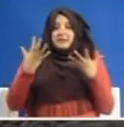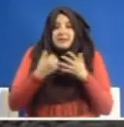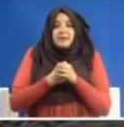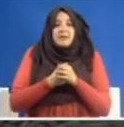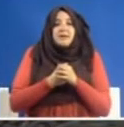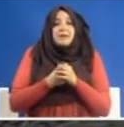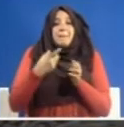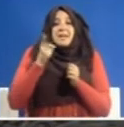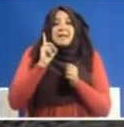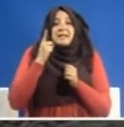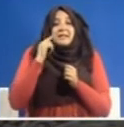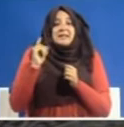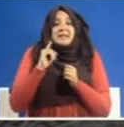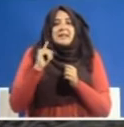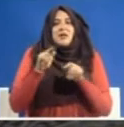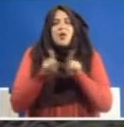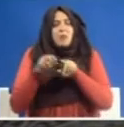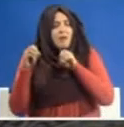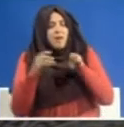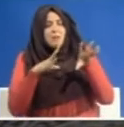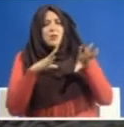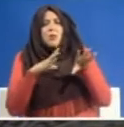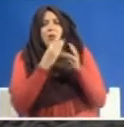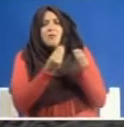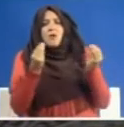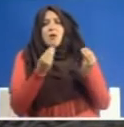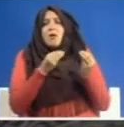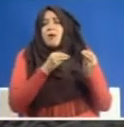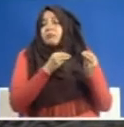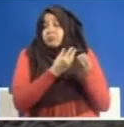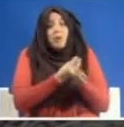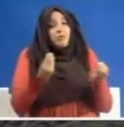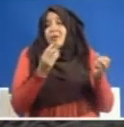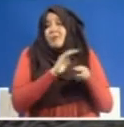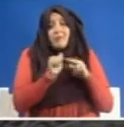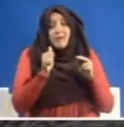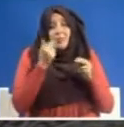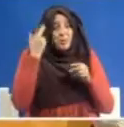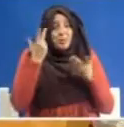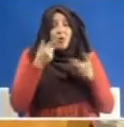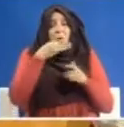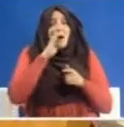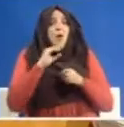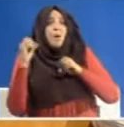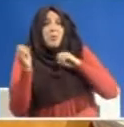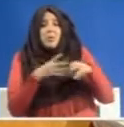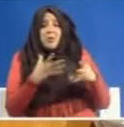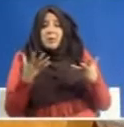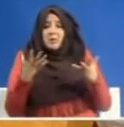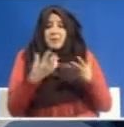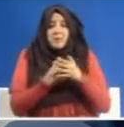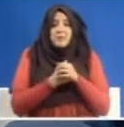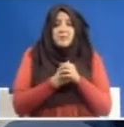القيم. ولكن إذا ترك هكذا لوحده، أكيد لا ترك لوحده، فإن طبع الإنسان هو الاستكشاف، وفينا